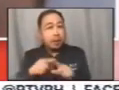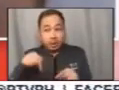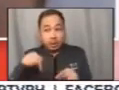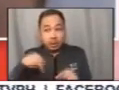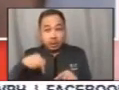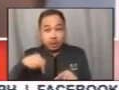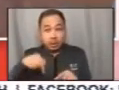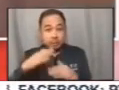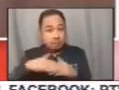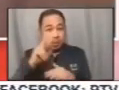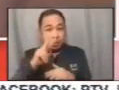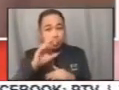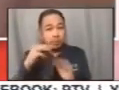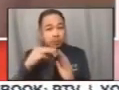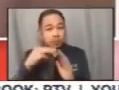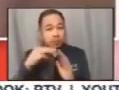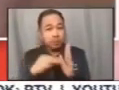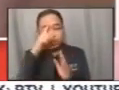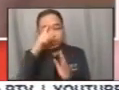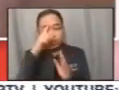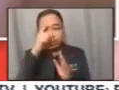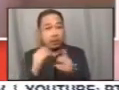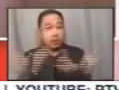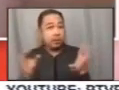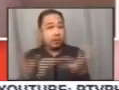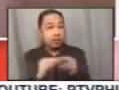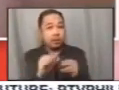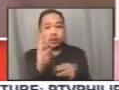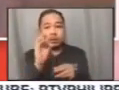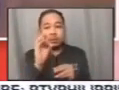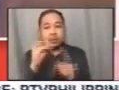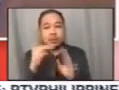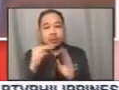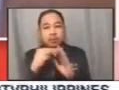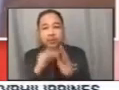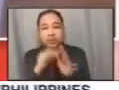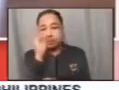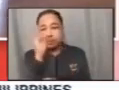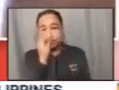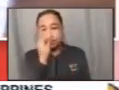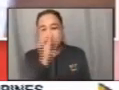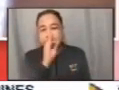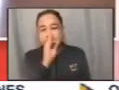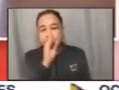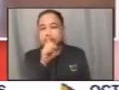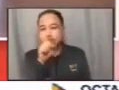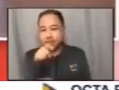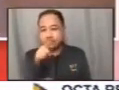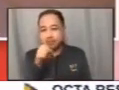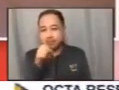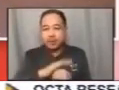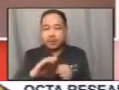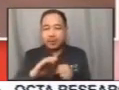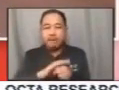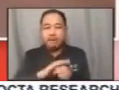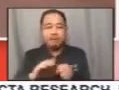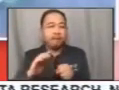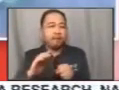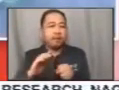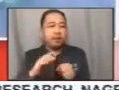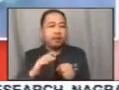ma-prevent ang disease, ano, at saka ma-prevent din ang transmission. Kailangan magpapakuna tayo lahat, lalo